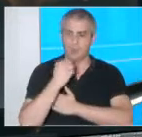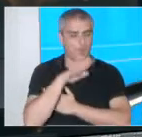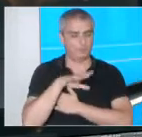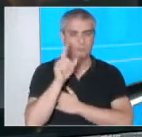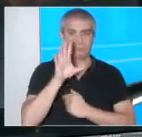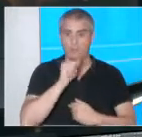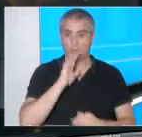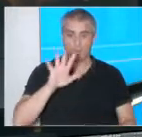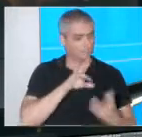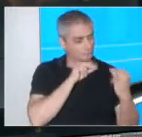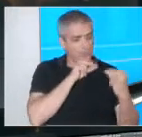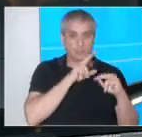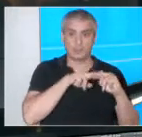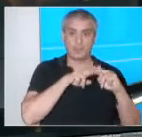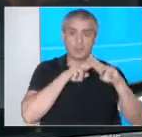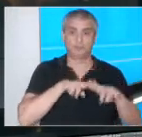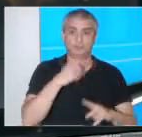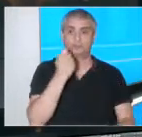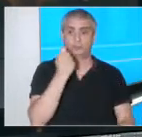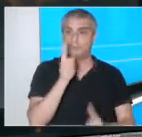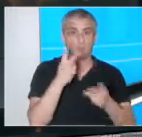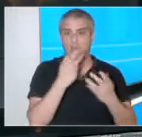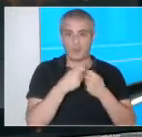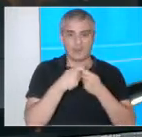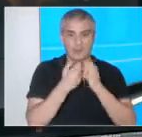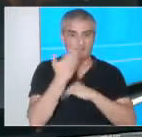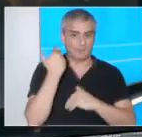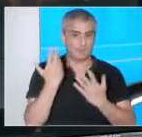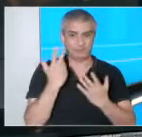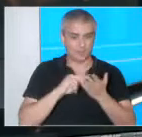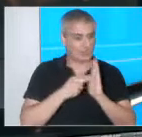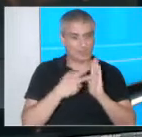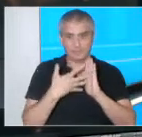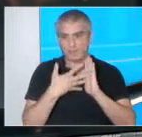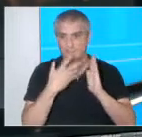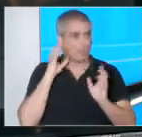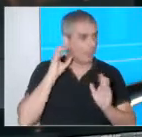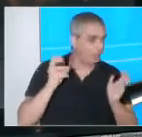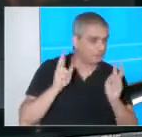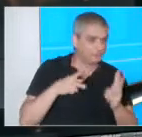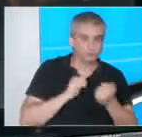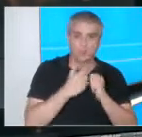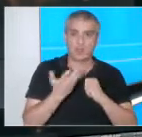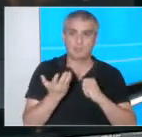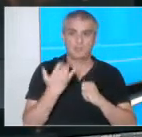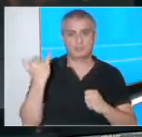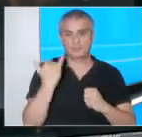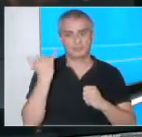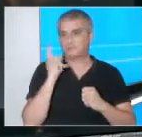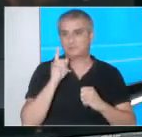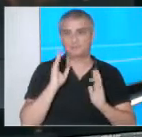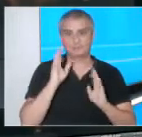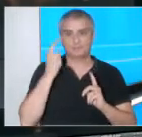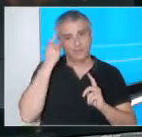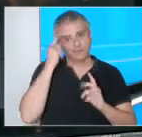והוא לוקח אותך לחמש שעות, ואחר כך משאיר אותך בשבת, שאתה לא יכול לארגן מראש כנראה גם את החדרים, לבדוק יש האזנה, אין האזנה. תמים אתה לא צריך להיות. אתה